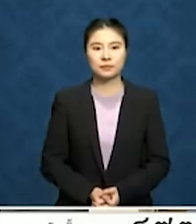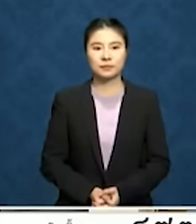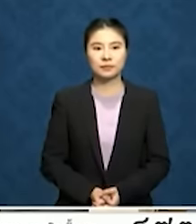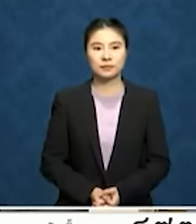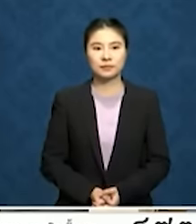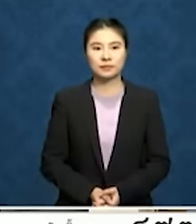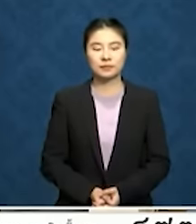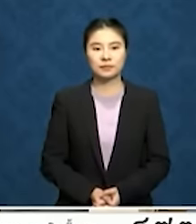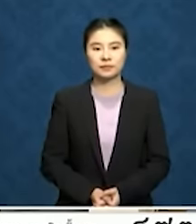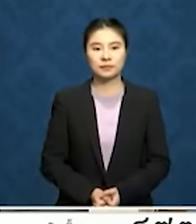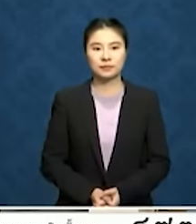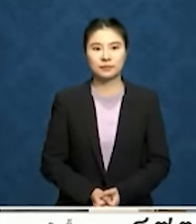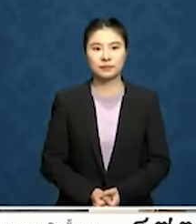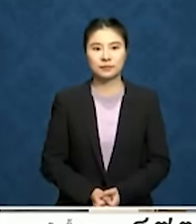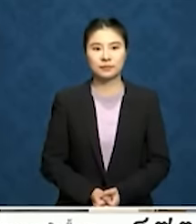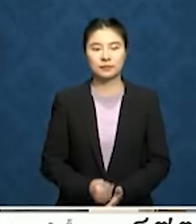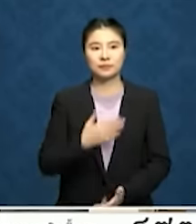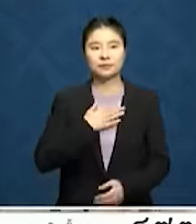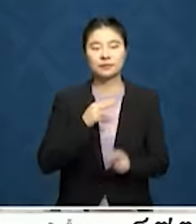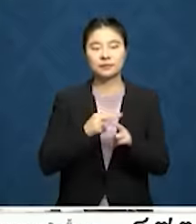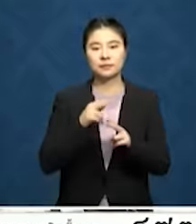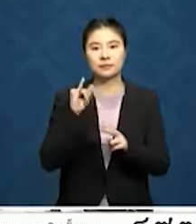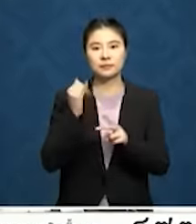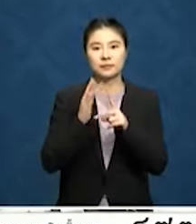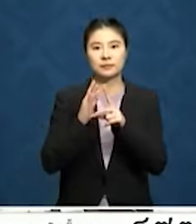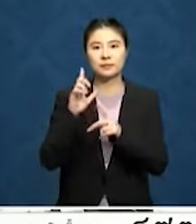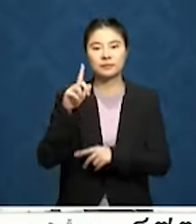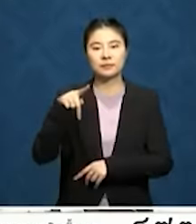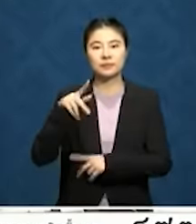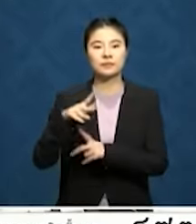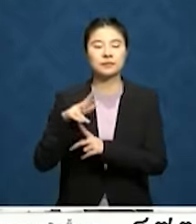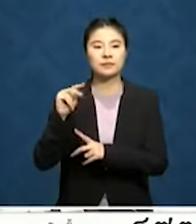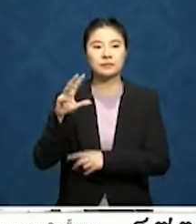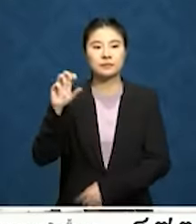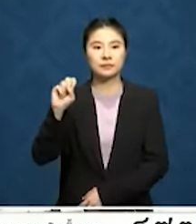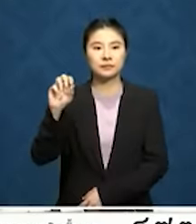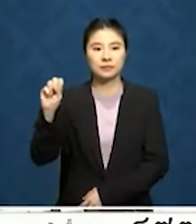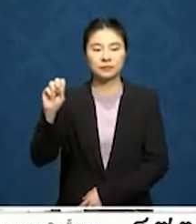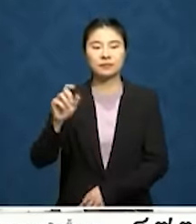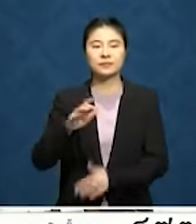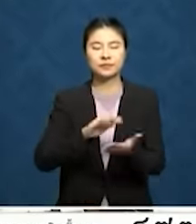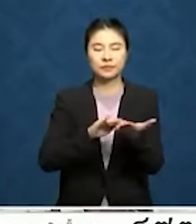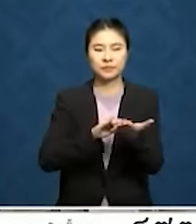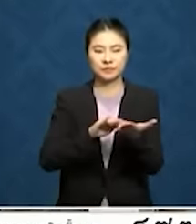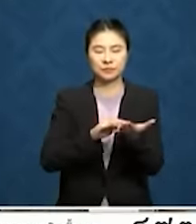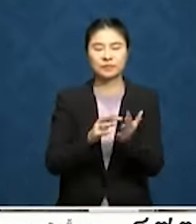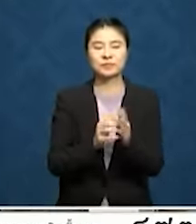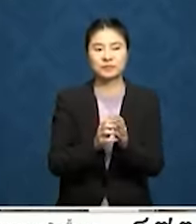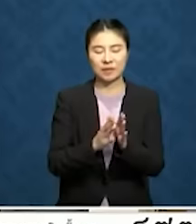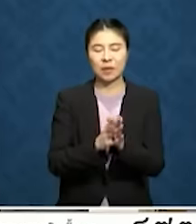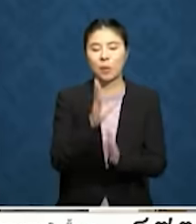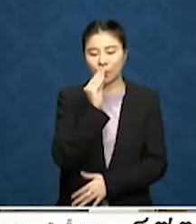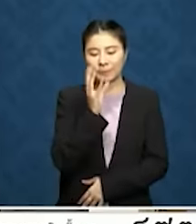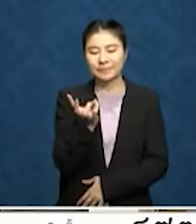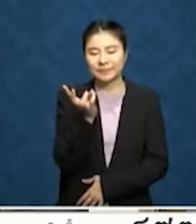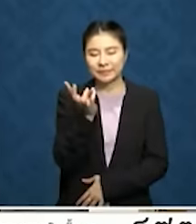านประธานที่เคารพครับผมจุลพันธ์อมรวิวัฒน์สมาชิกสภาผู้แทน เดี๋ยวขอสั้นๆคุณจุลพันธ์แล้วก็คุณ